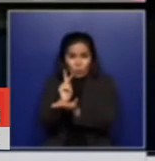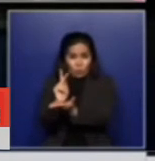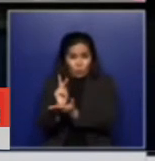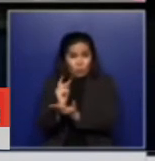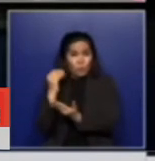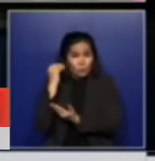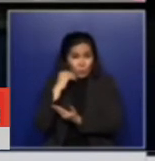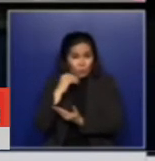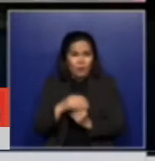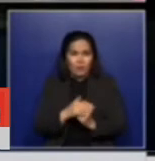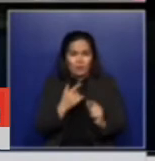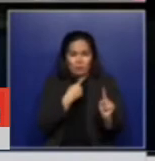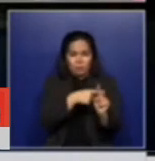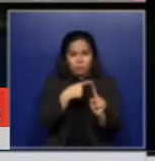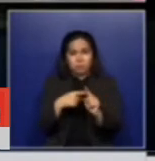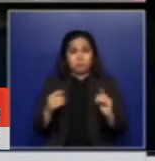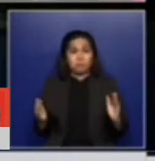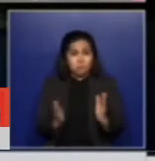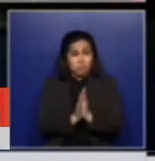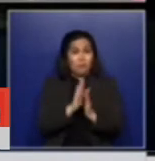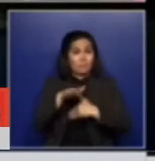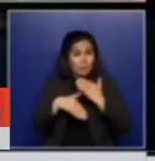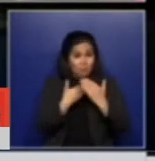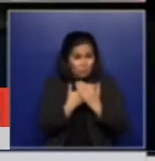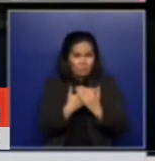ณเนี่ยมันจะรวมยอดทั้งหมดประมาณ